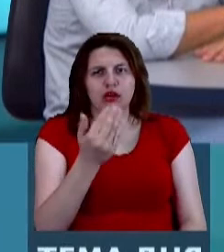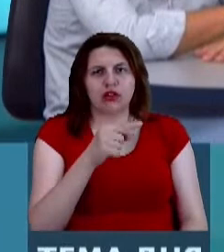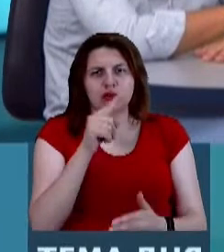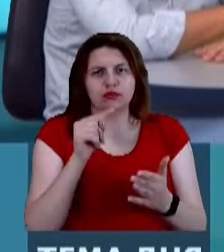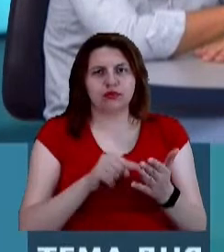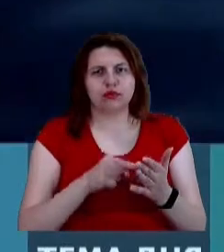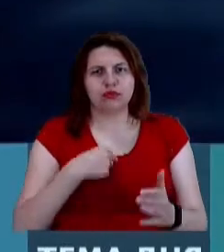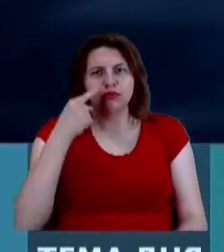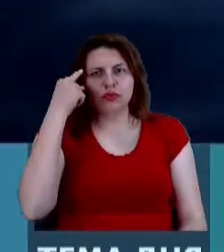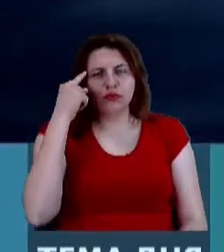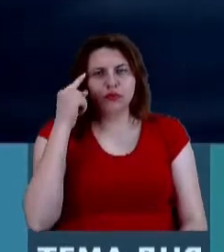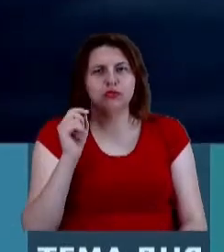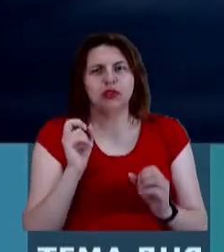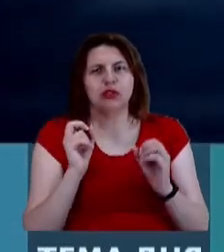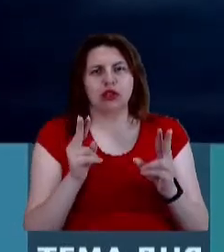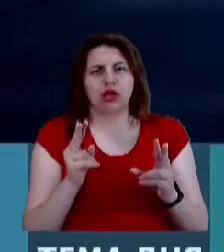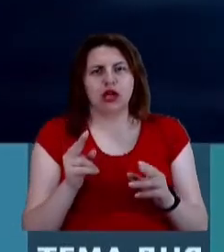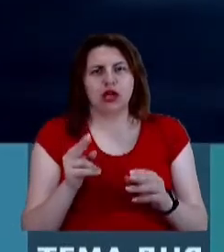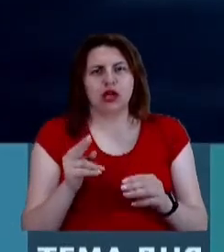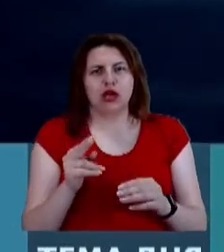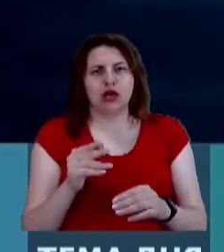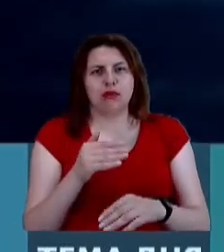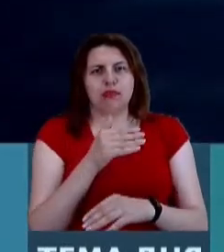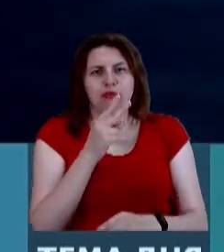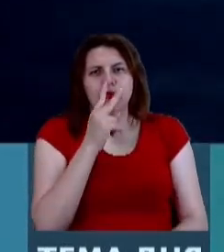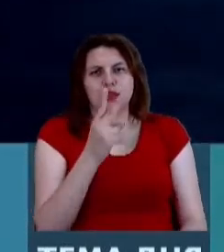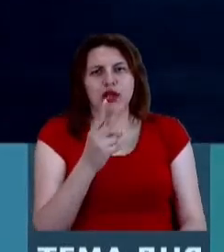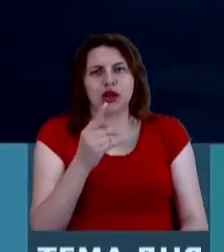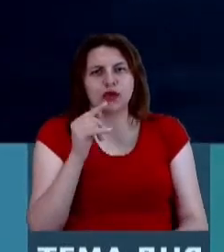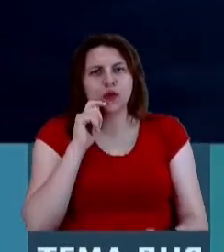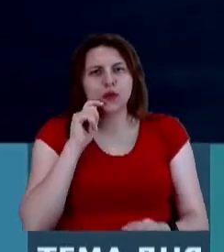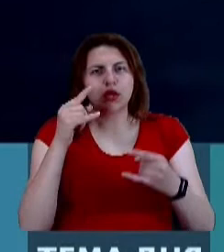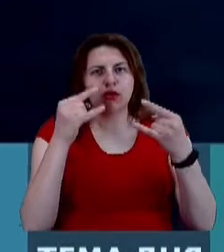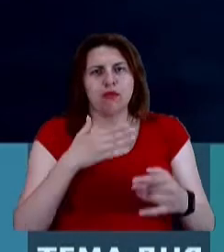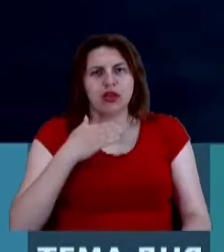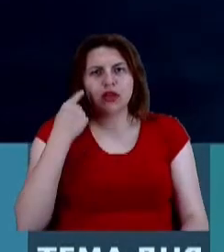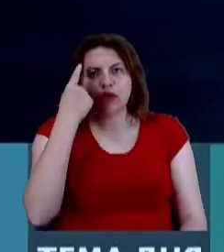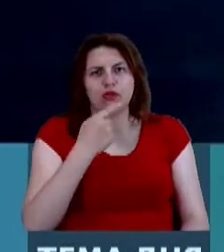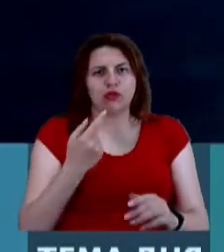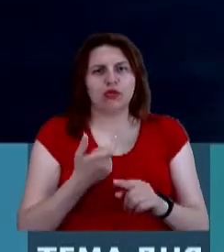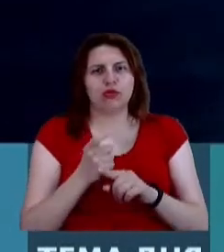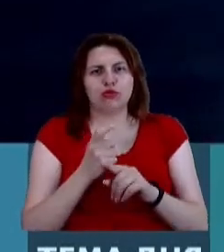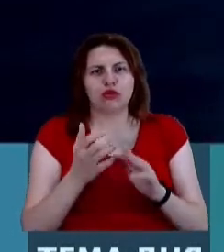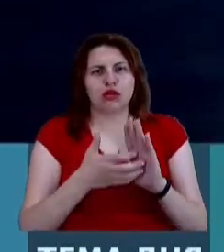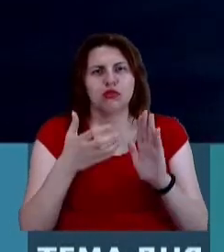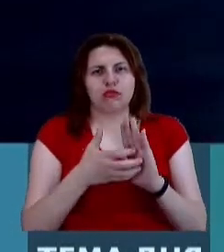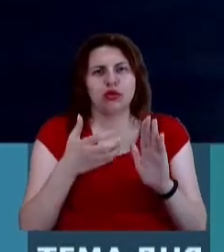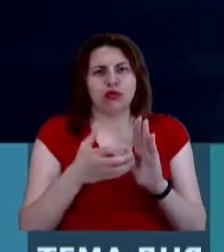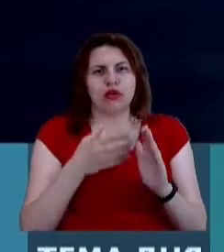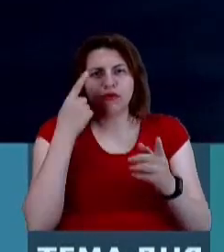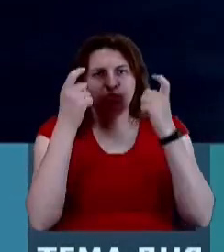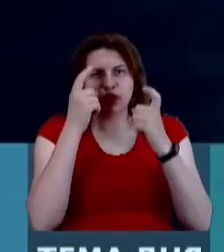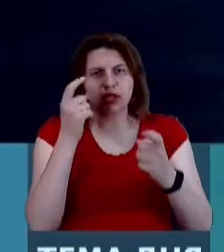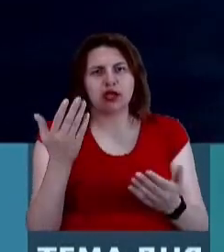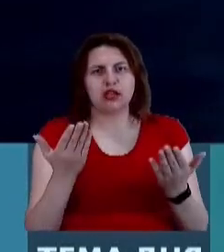як пересічна глядачка українського телебачення, я можу сказати, що мені особисто дуже бракує інформації, яка б